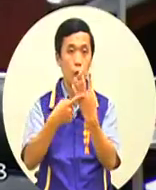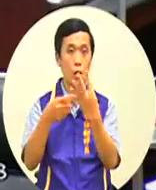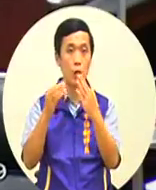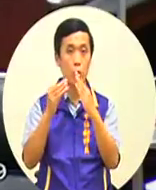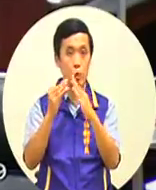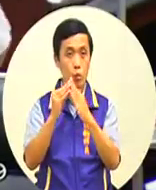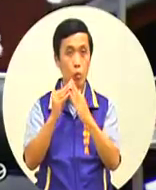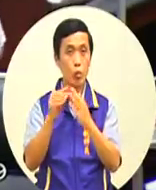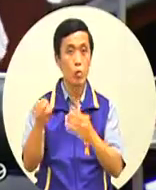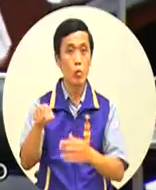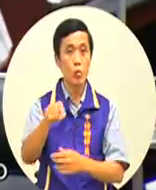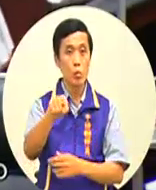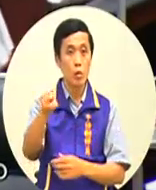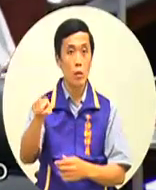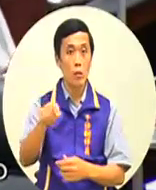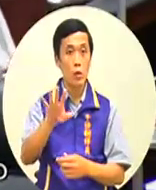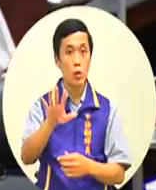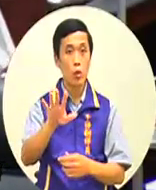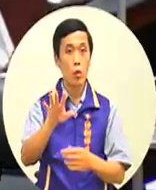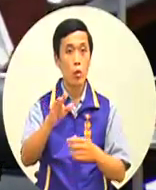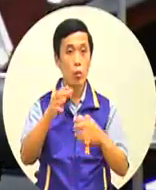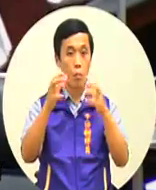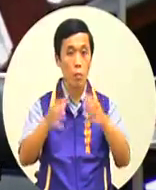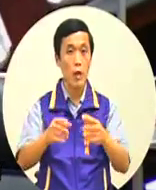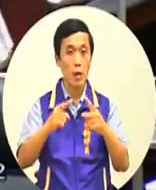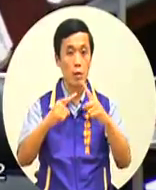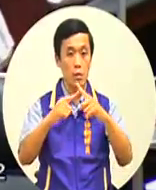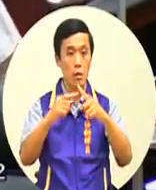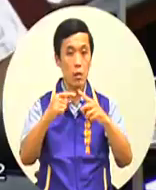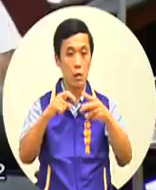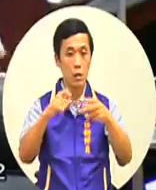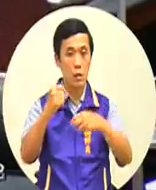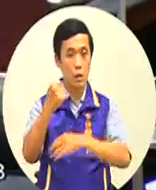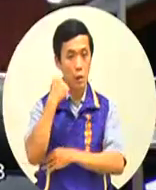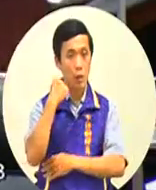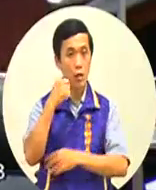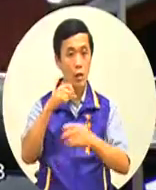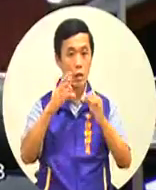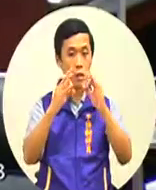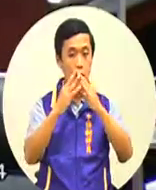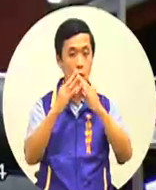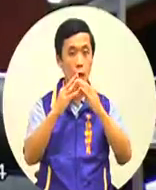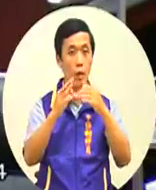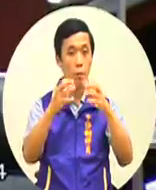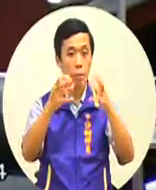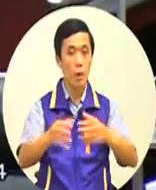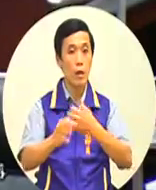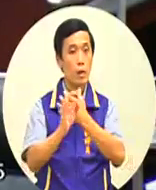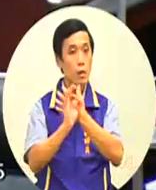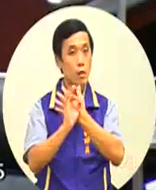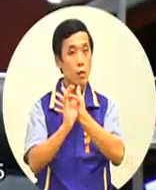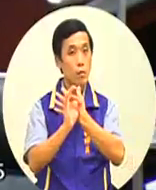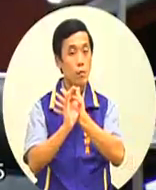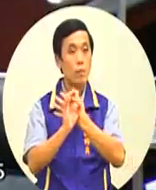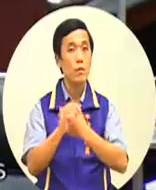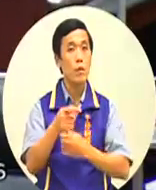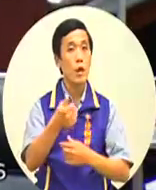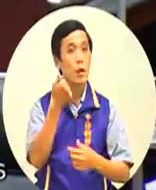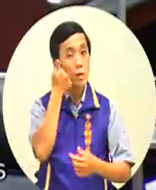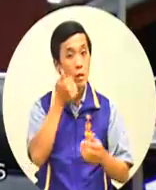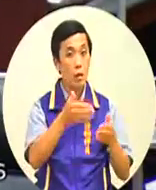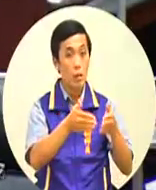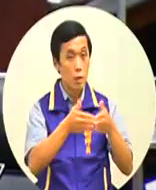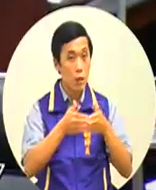中因有做一个人力银行一个示范，讲我一月到三月啊，啥物人